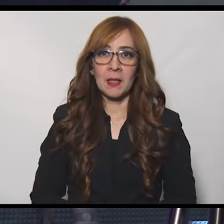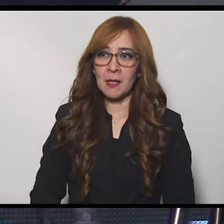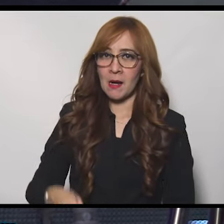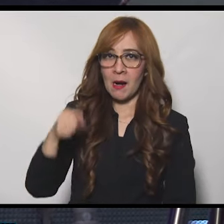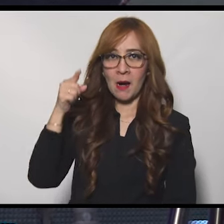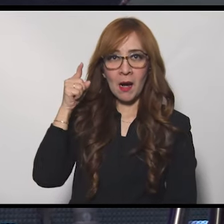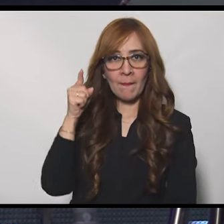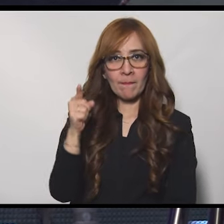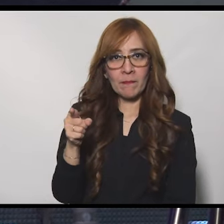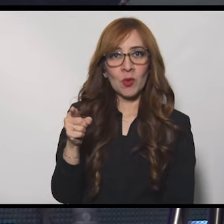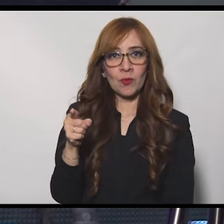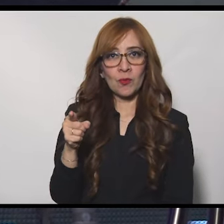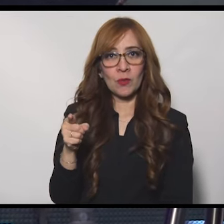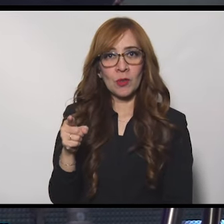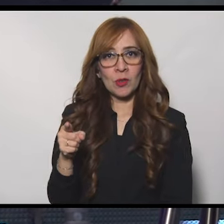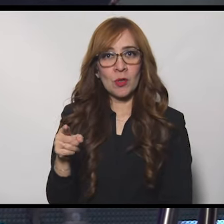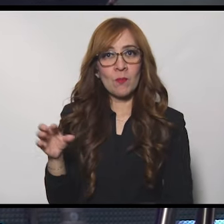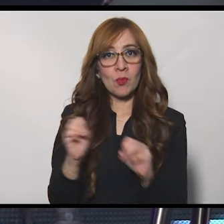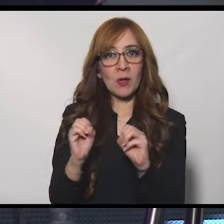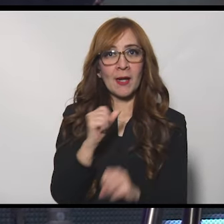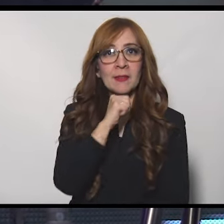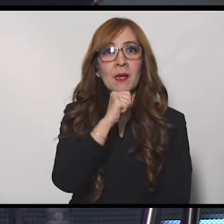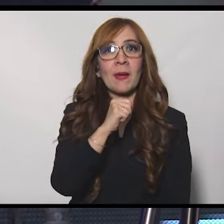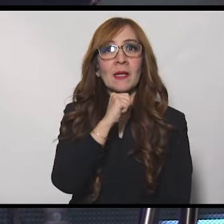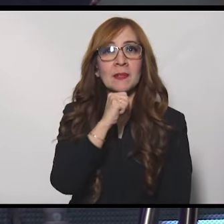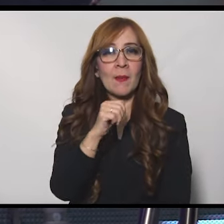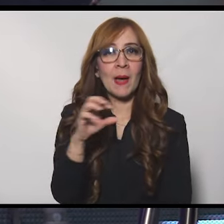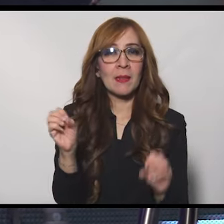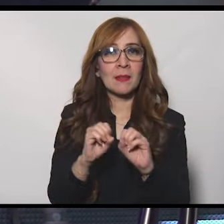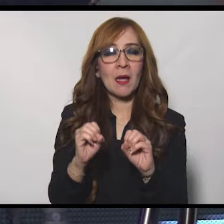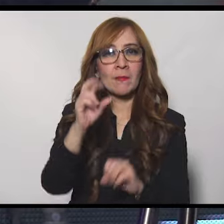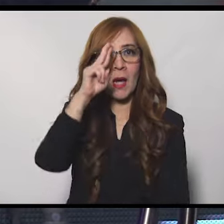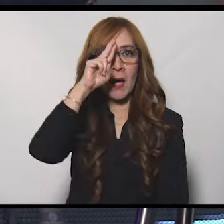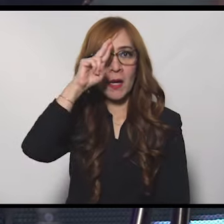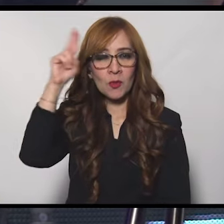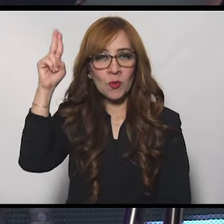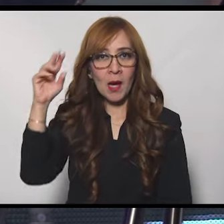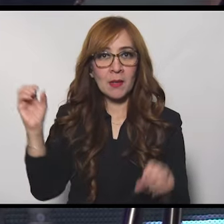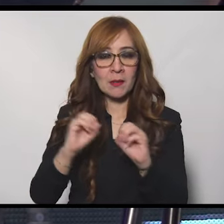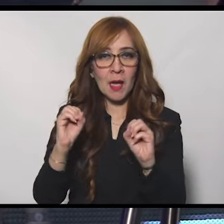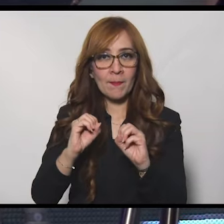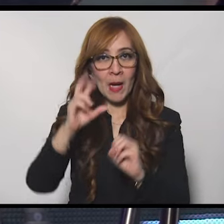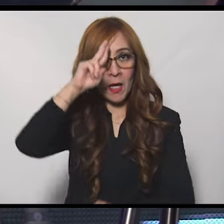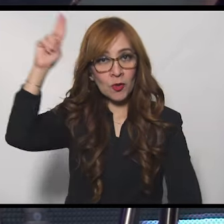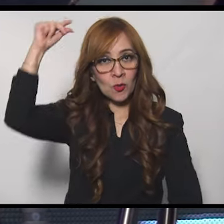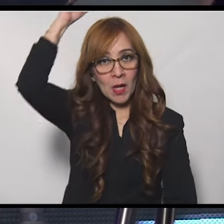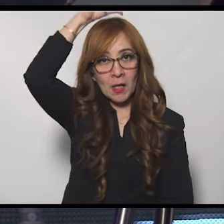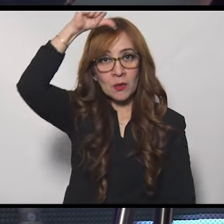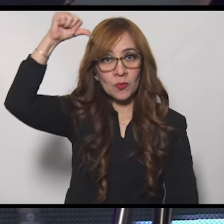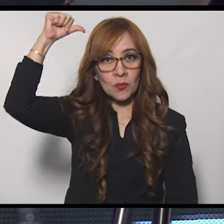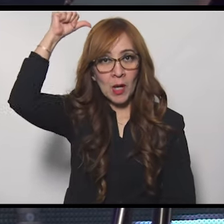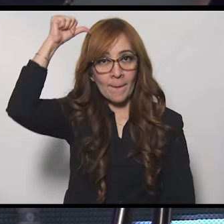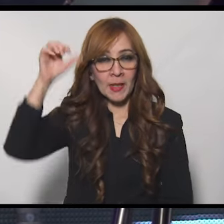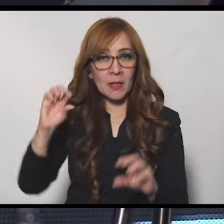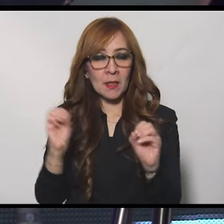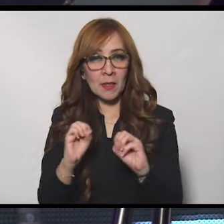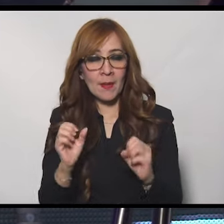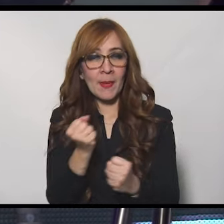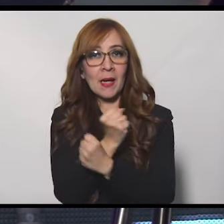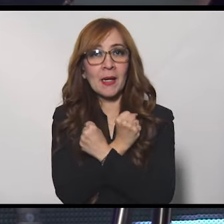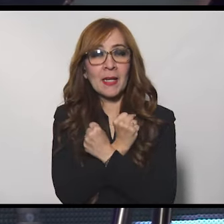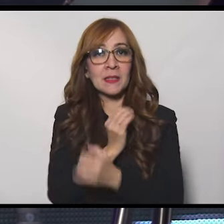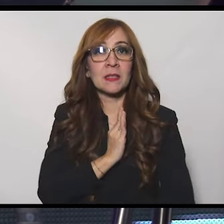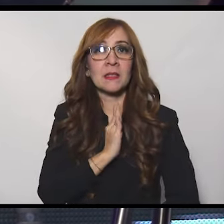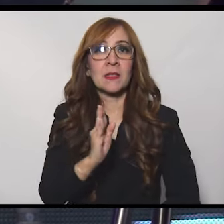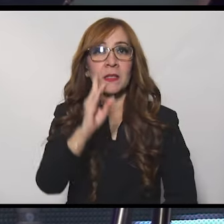you are nothing without God. Tanpa urapan Tuhan, tanpa kasih setia